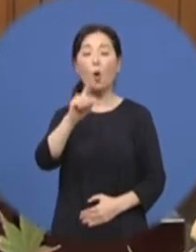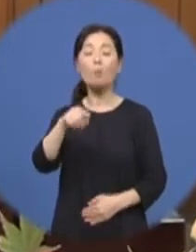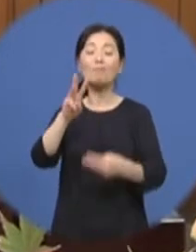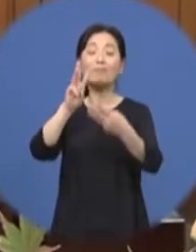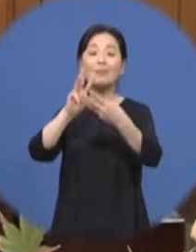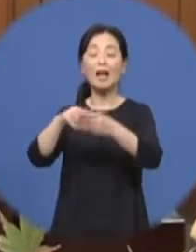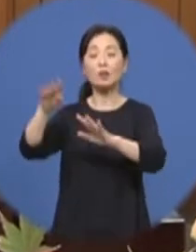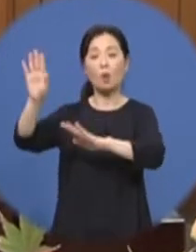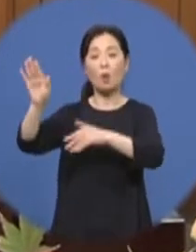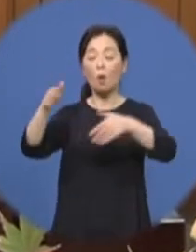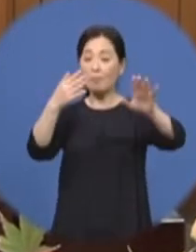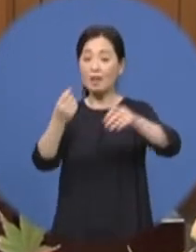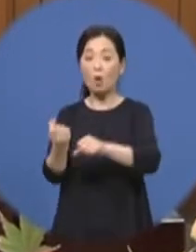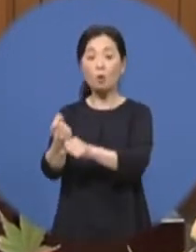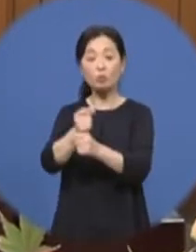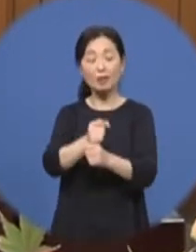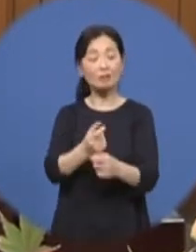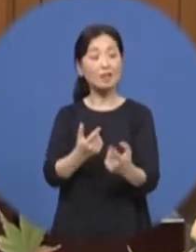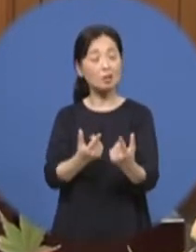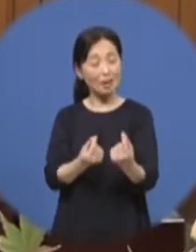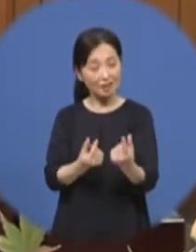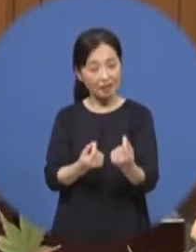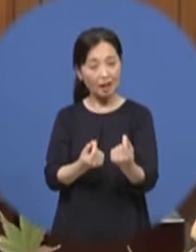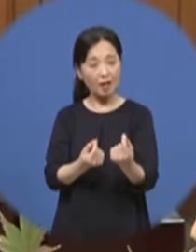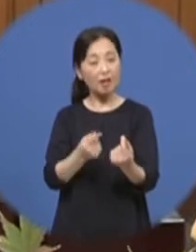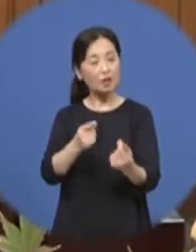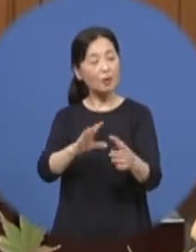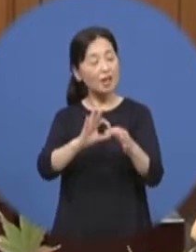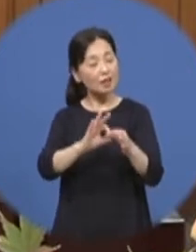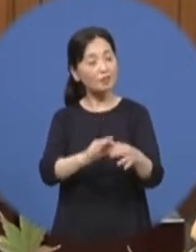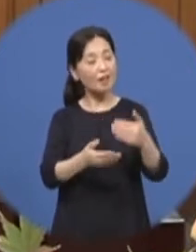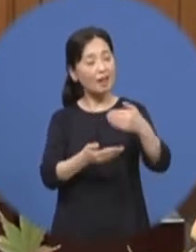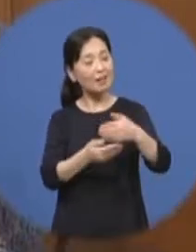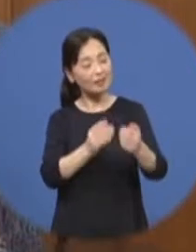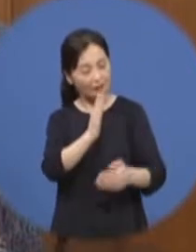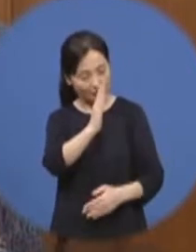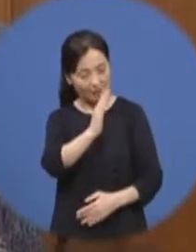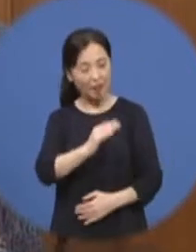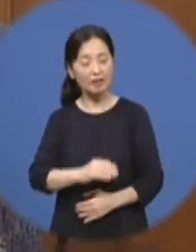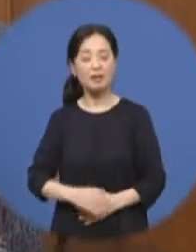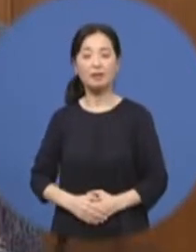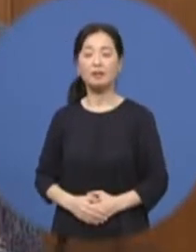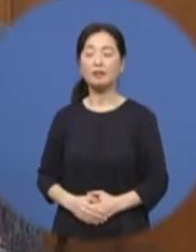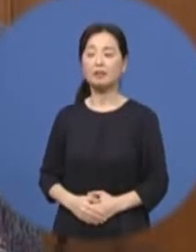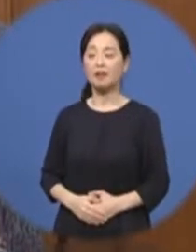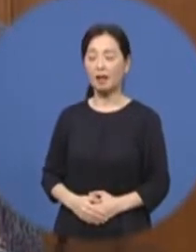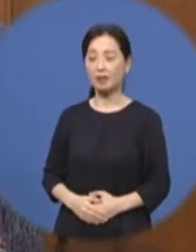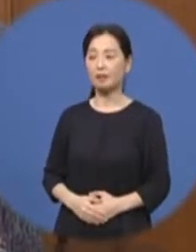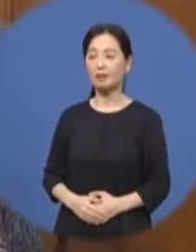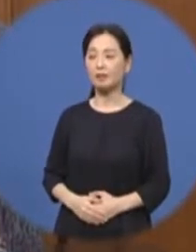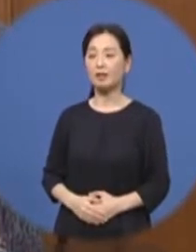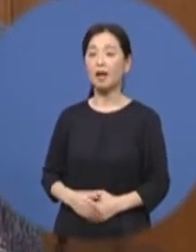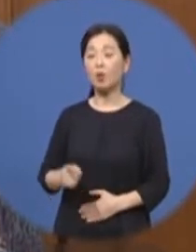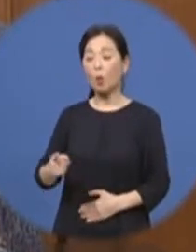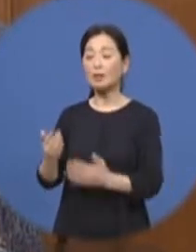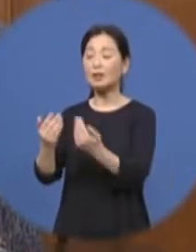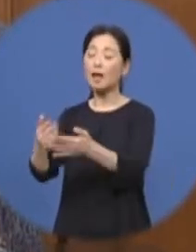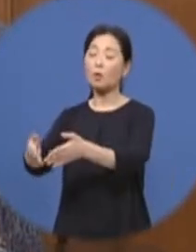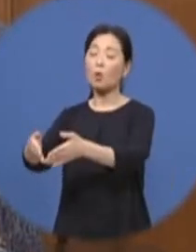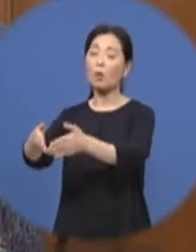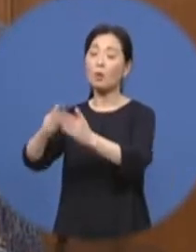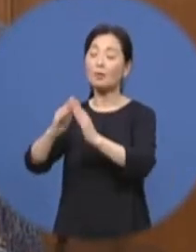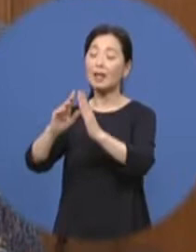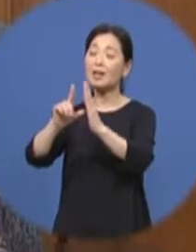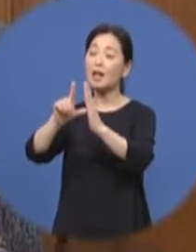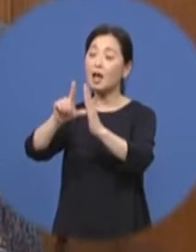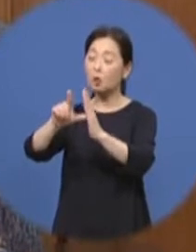たことで大変有名なんですが、これについて先生教えていただけますか。 は い、 まあ、私たちあそこに行かせていただいた時に地